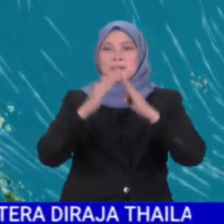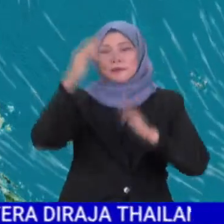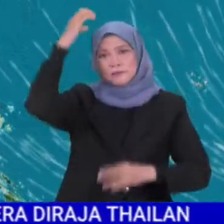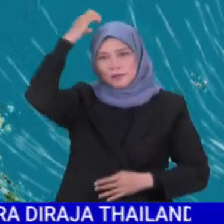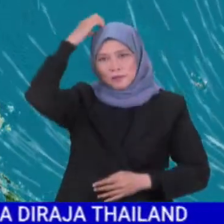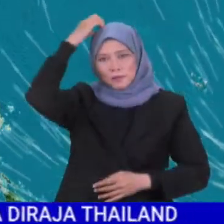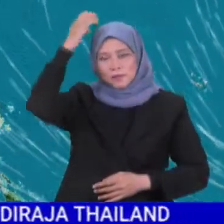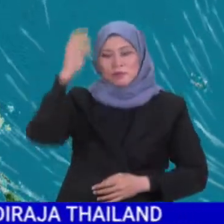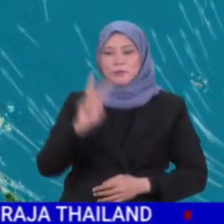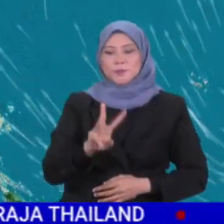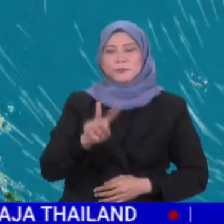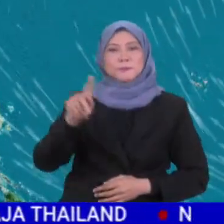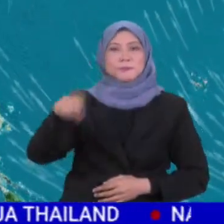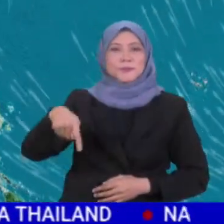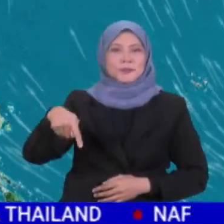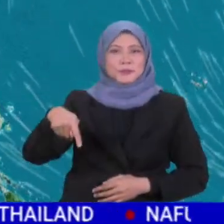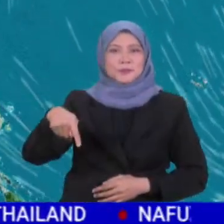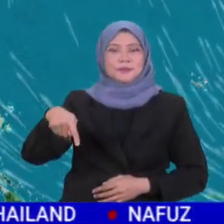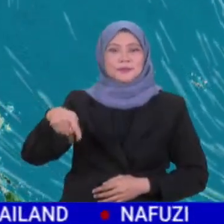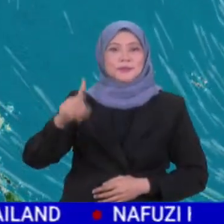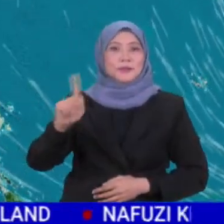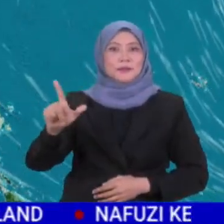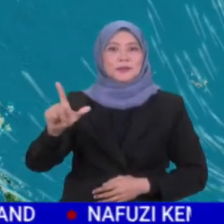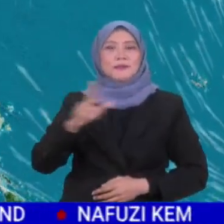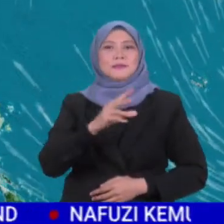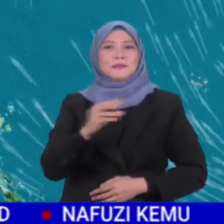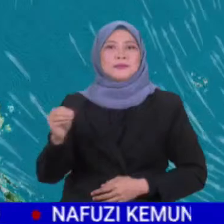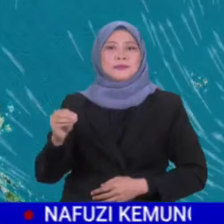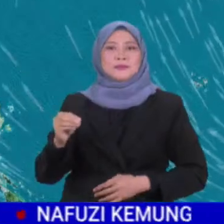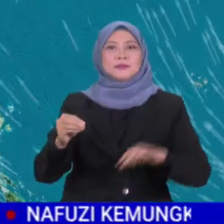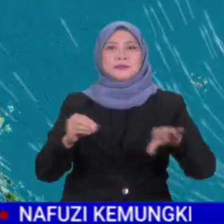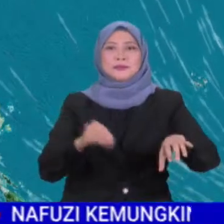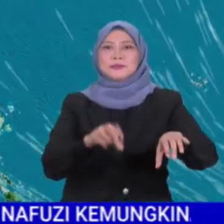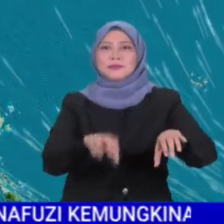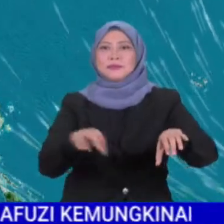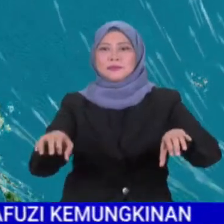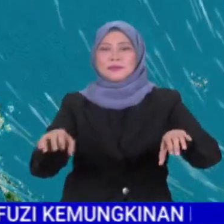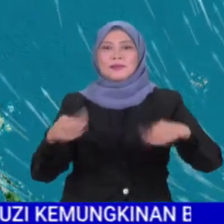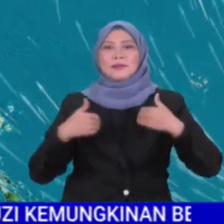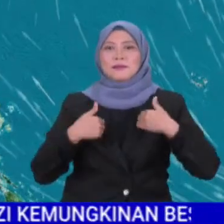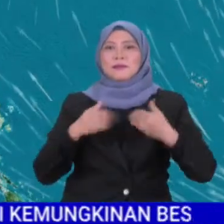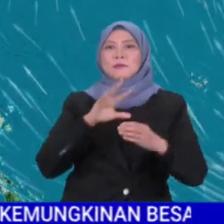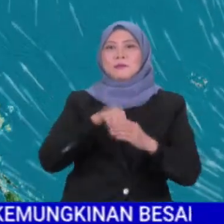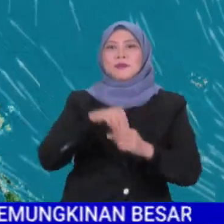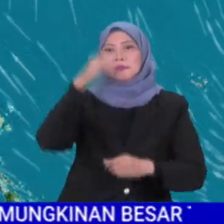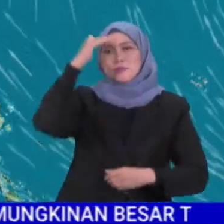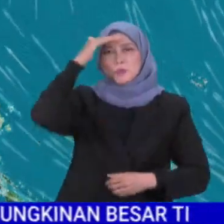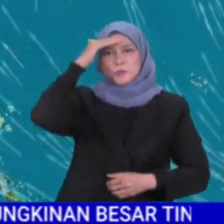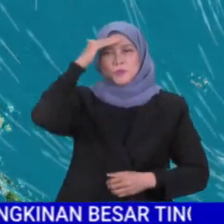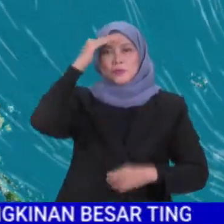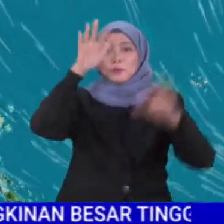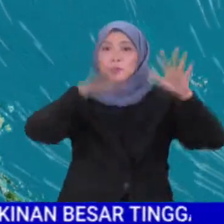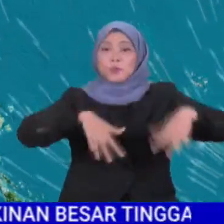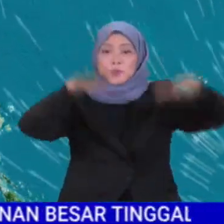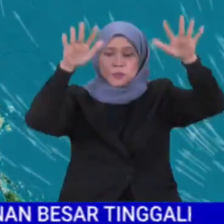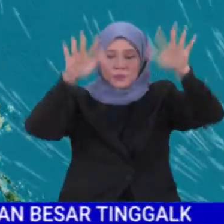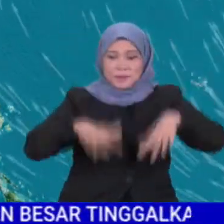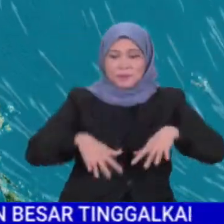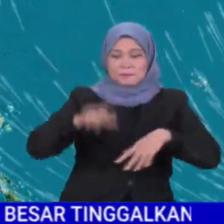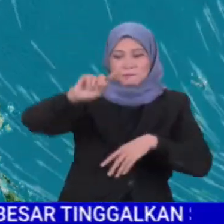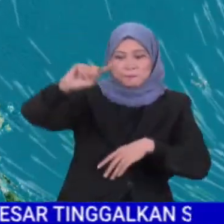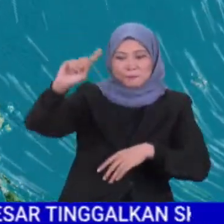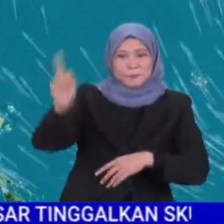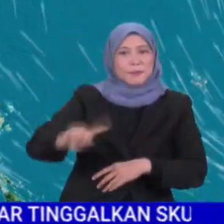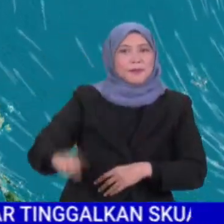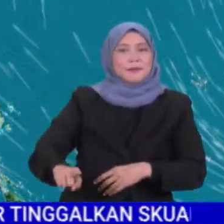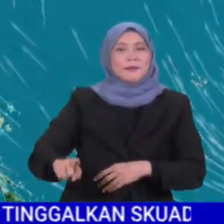Selangor, wilayah Persekutuan Kuala Lumpur dan juga di satu dua tempat melibatkan negeri Johor. Dan keadaan hujan serta ribut petir yang